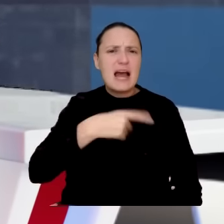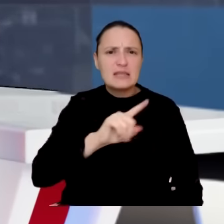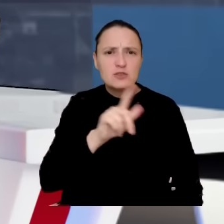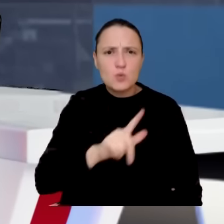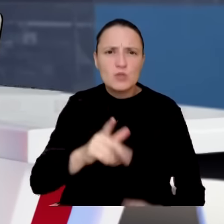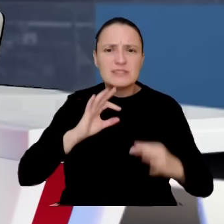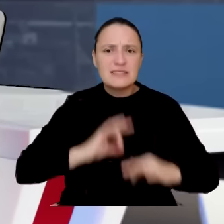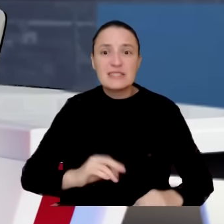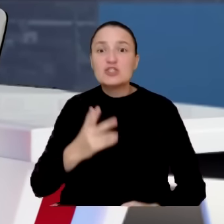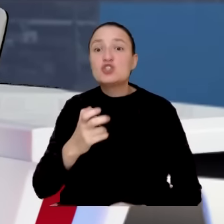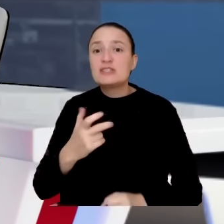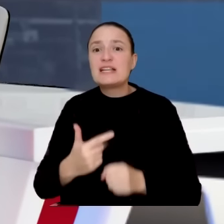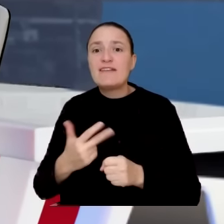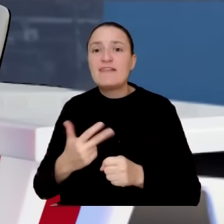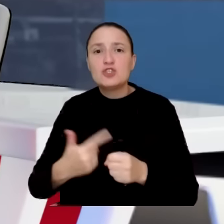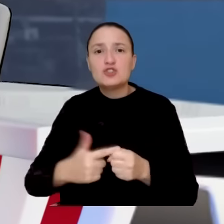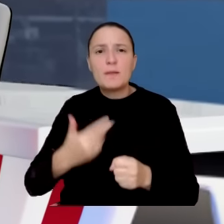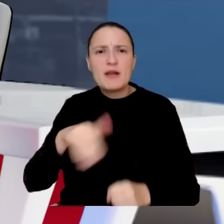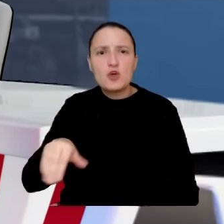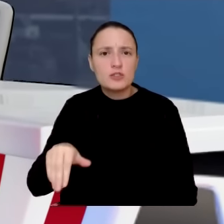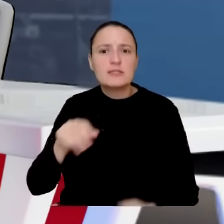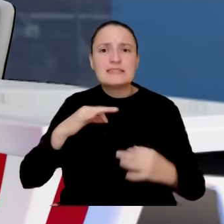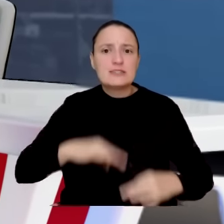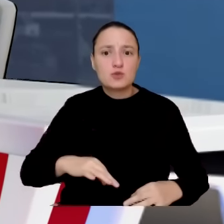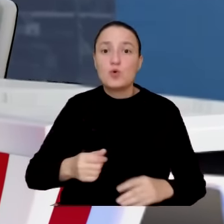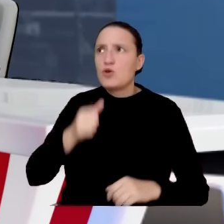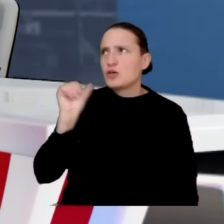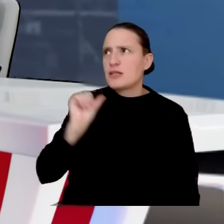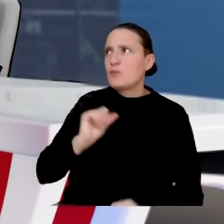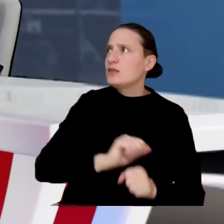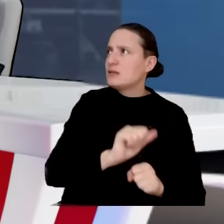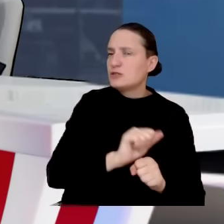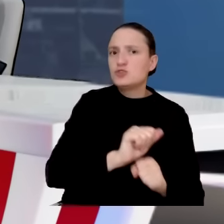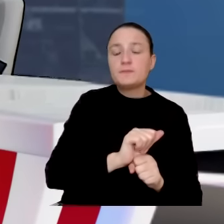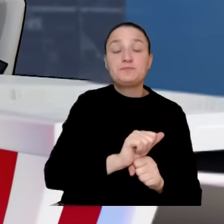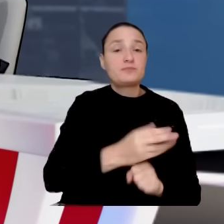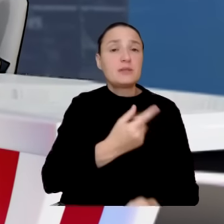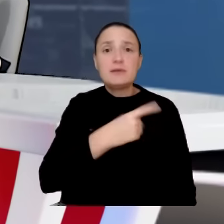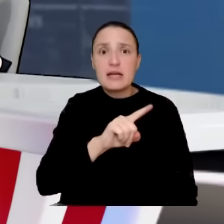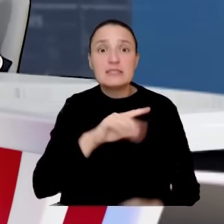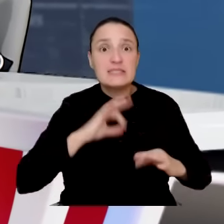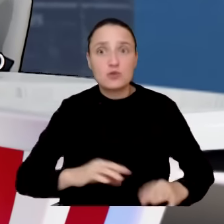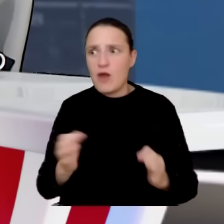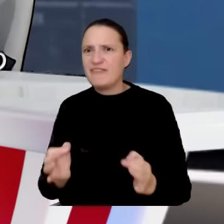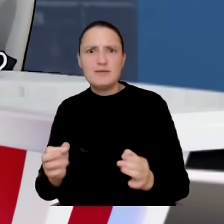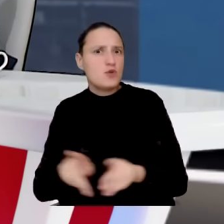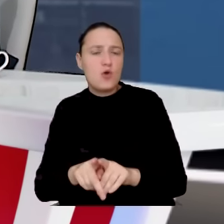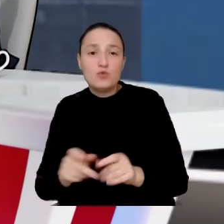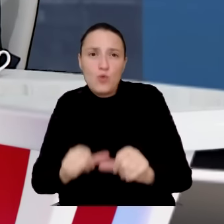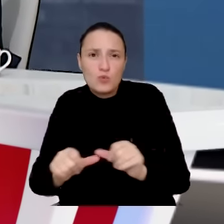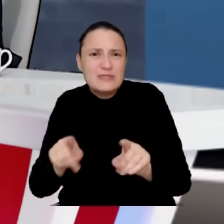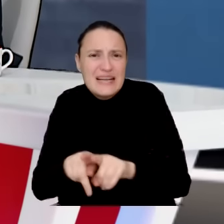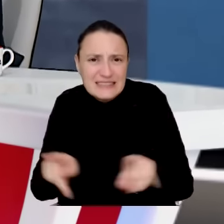320 milionów zysku przepraszam przepraszam w zeszłym roku 11 miliardów zysku w tym roku te same spółki generują